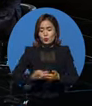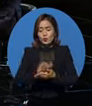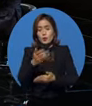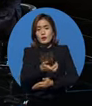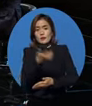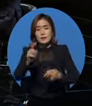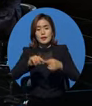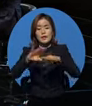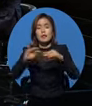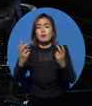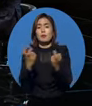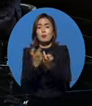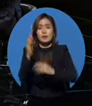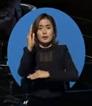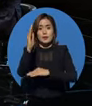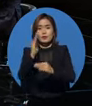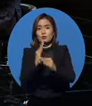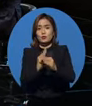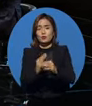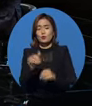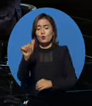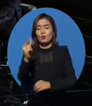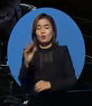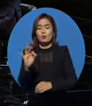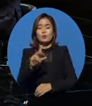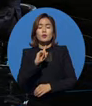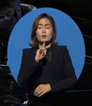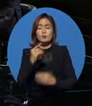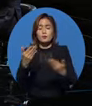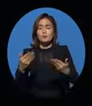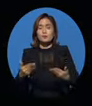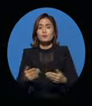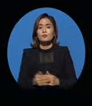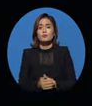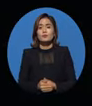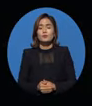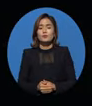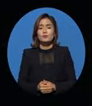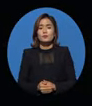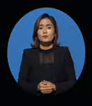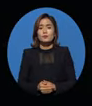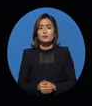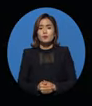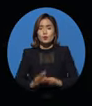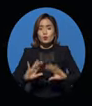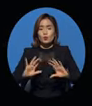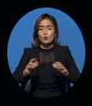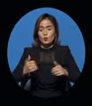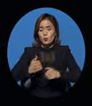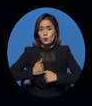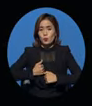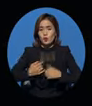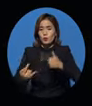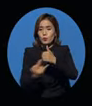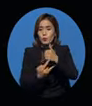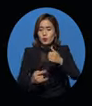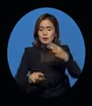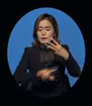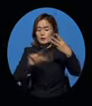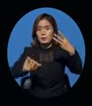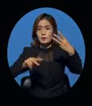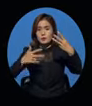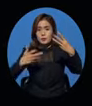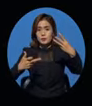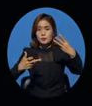대한 해법 이어서 홍영표 후보 일본에로 답변 부탁드립니다 어제가 지금 국방위 원입니다 그래서 지난 3월 17일 날